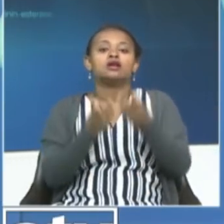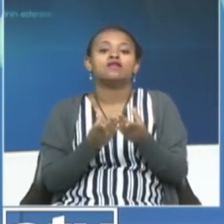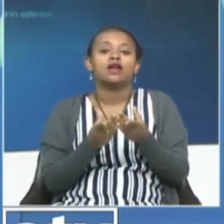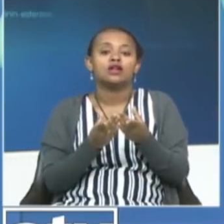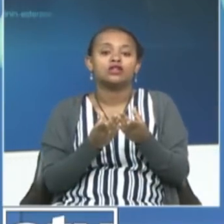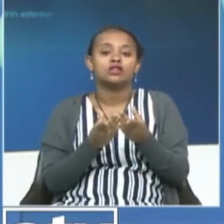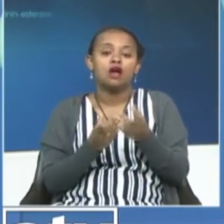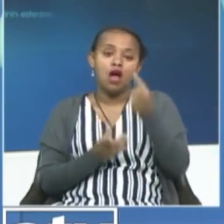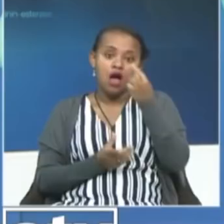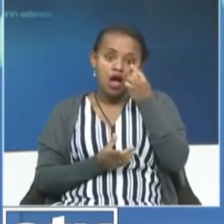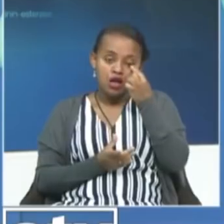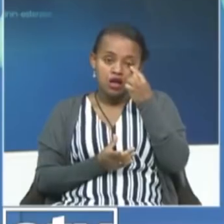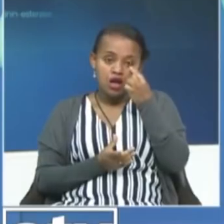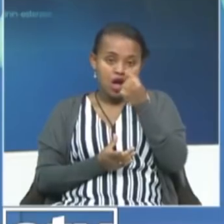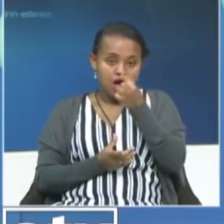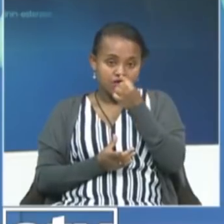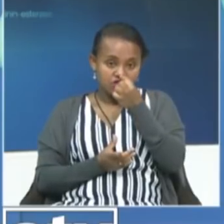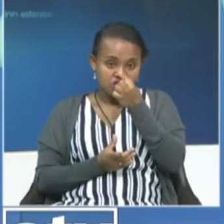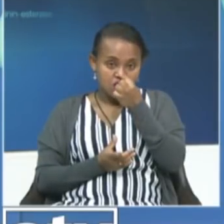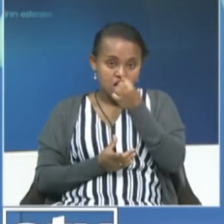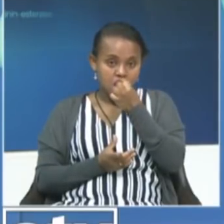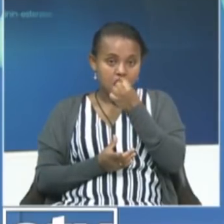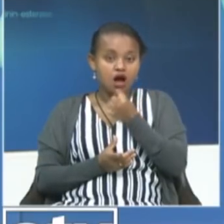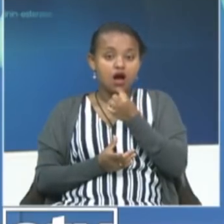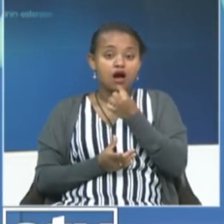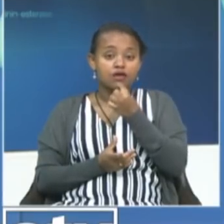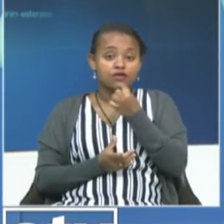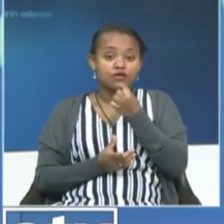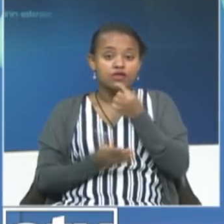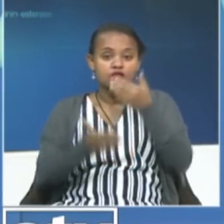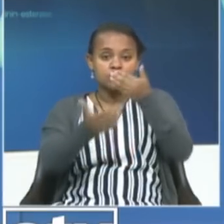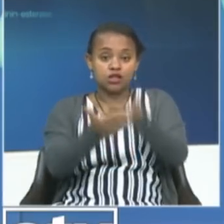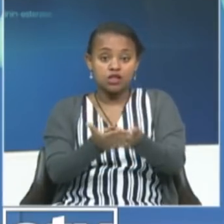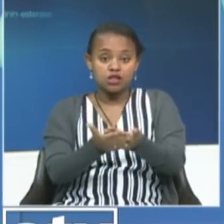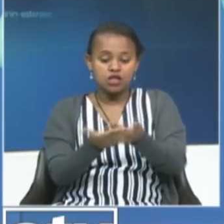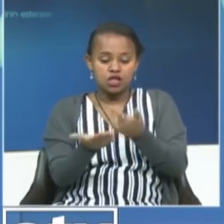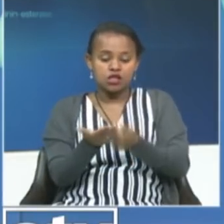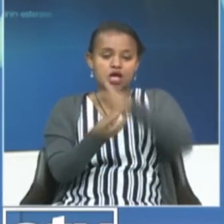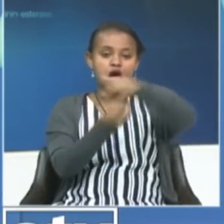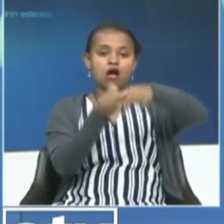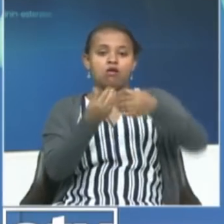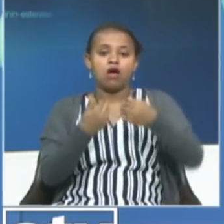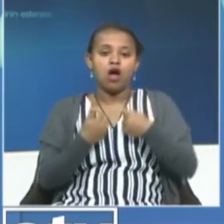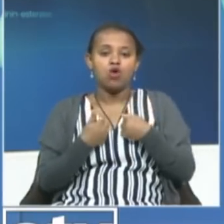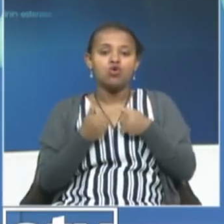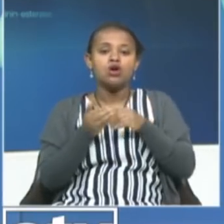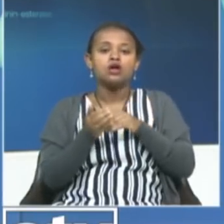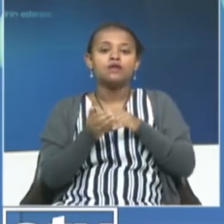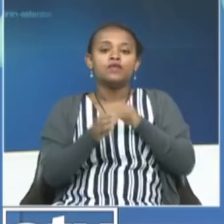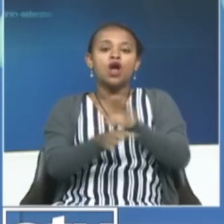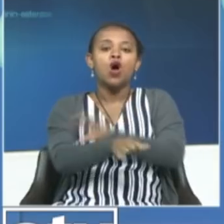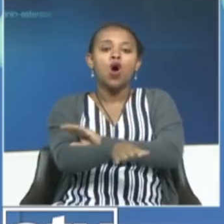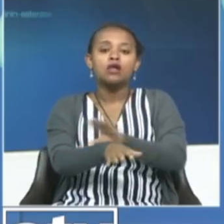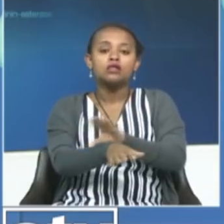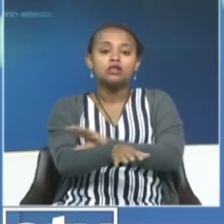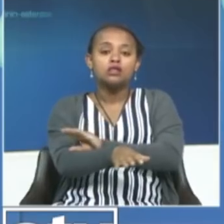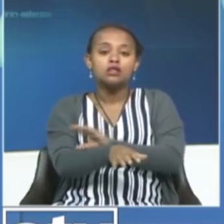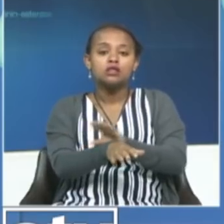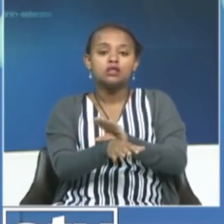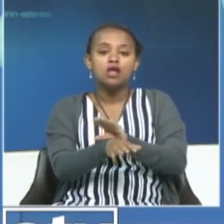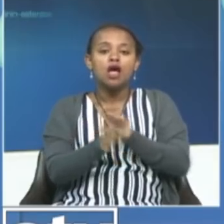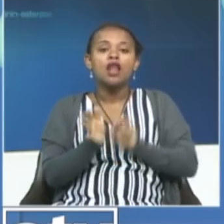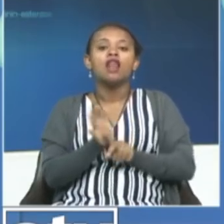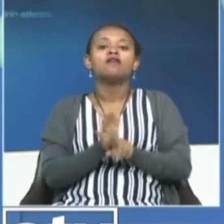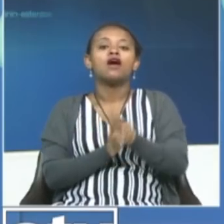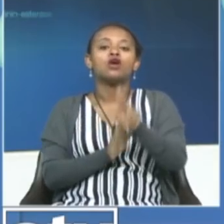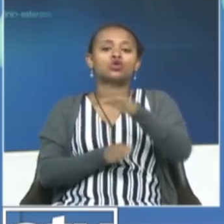አይን፣ አፍንጫና አፋችን አካባቢ ሲደርስ እዚህ አካባቢ ያሉ የህዋስ ወይም ሴሎቹ